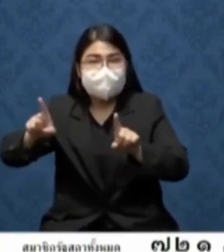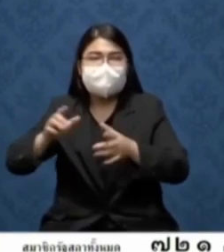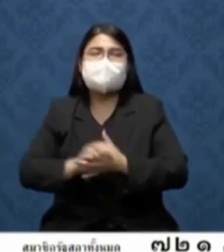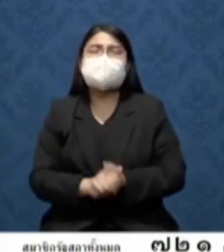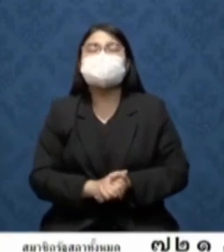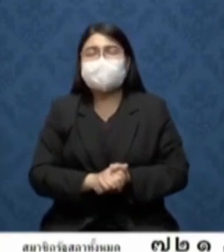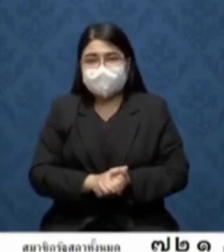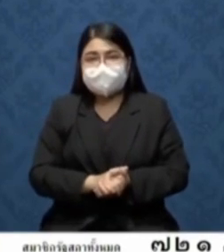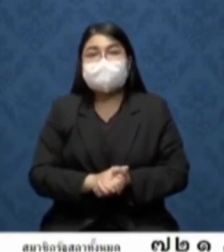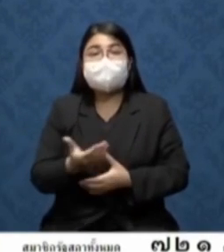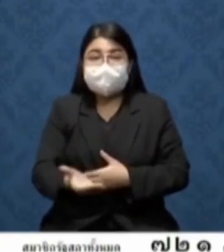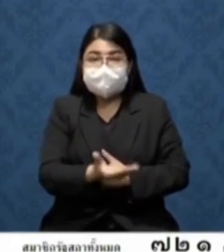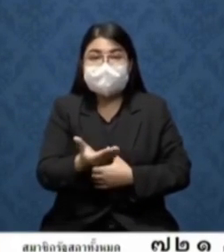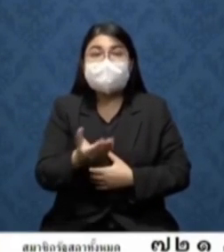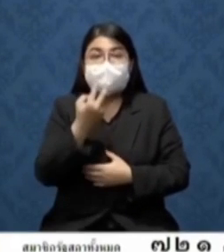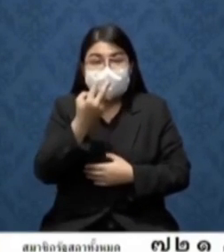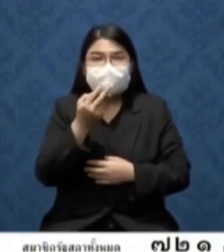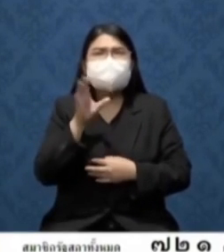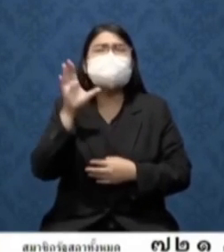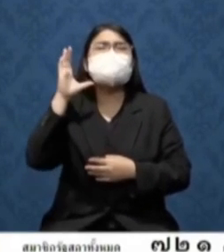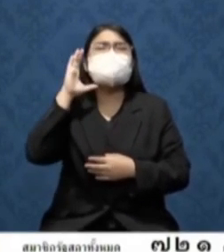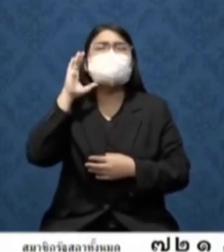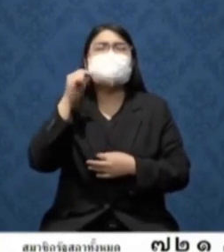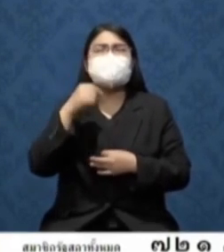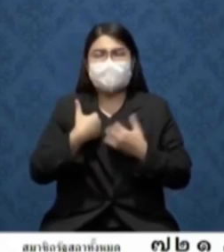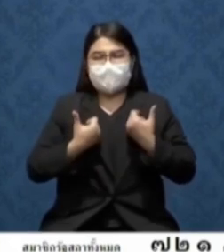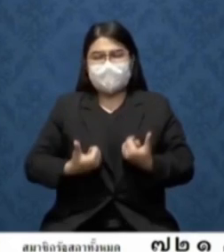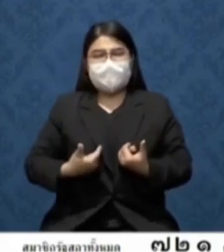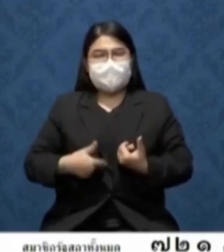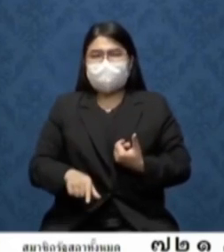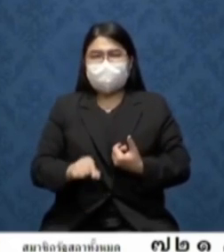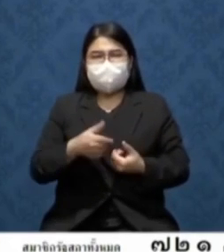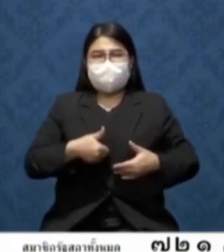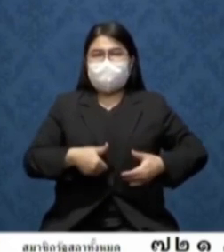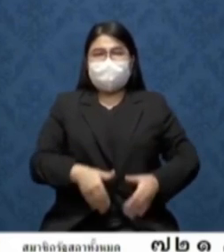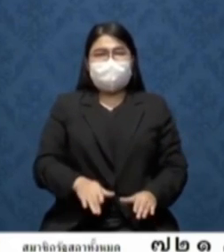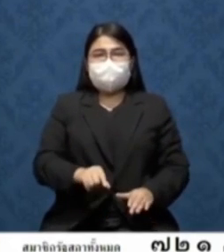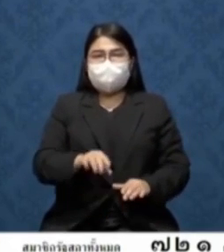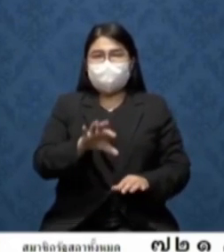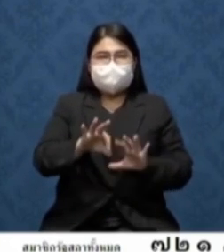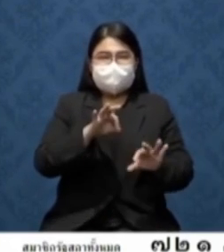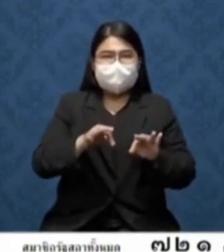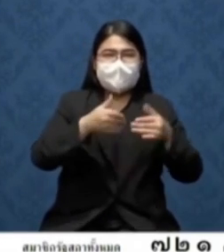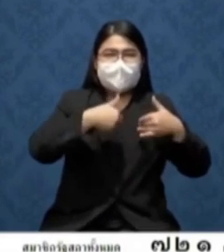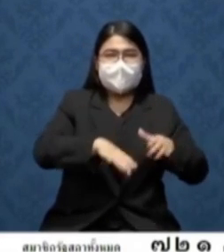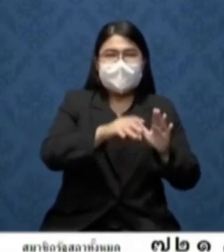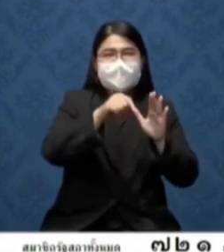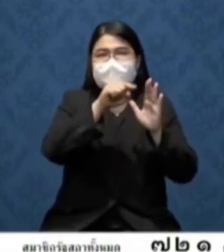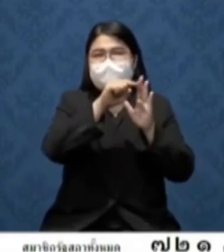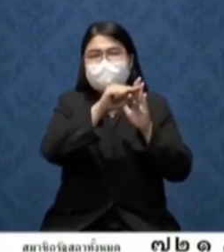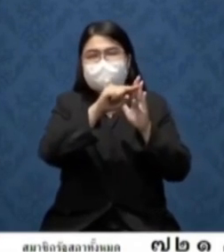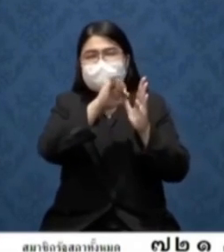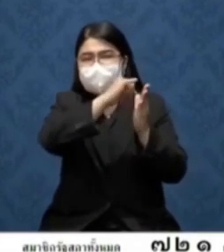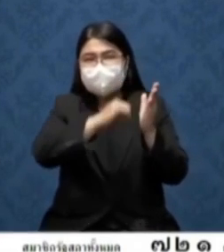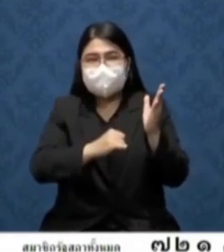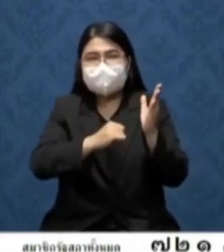ผมเชื่อว่าทุกท่านที่อยู่ที่นี่น่าจะเห็นด้วยกับผมว่าเราเลือกเกิดไม่ได้เราเลือกเกิดที่กรุงเทพไม่ได้เราเลือกเกิดที่ข้อใหญ่พนมไพรไม่